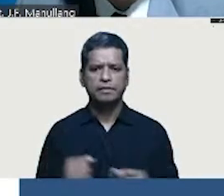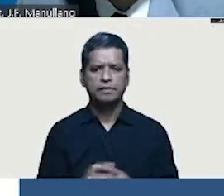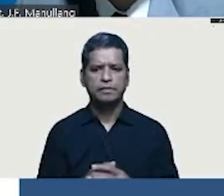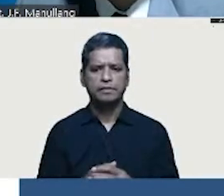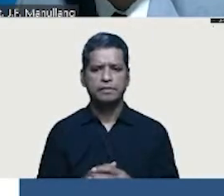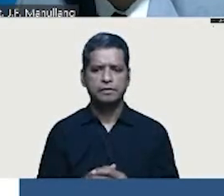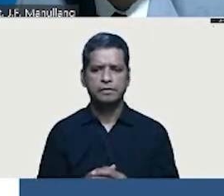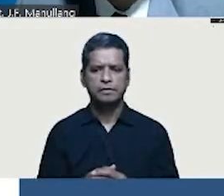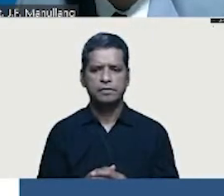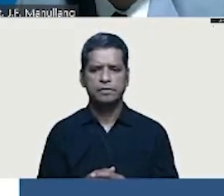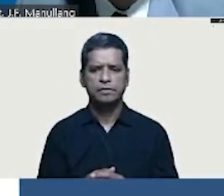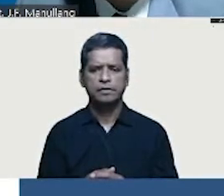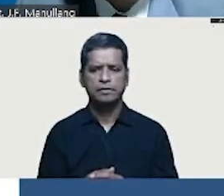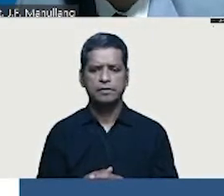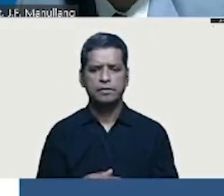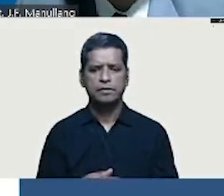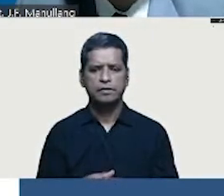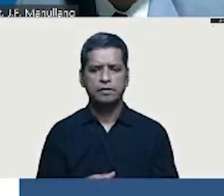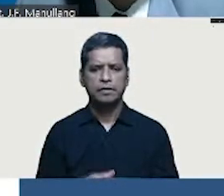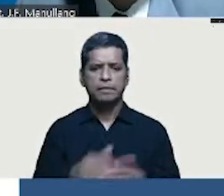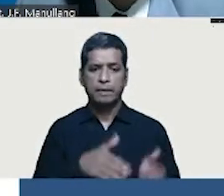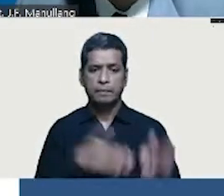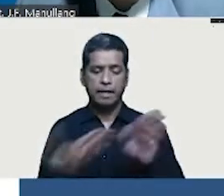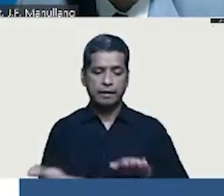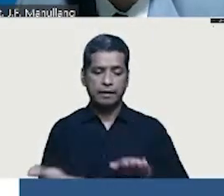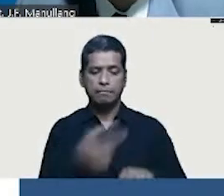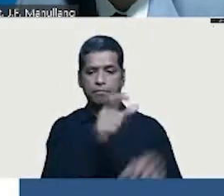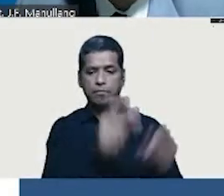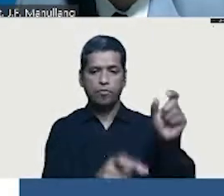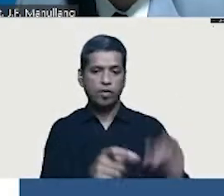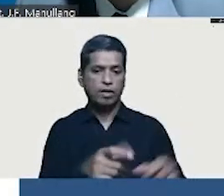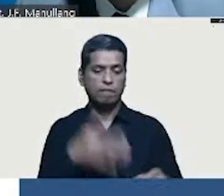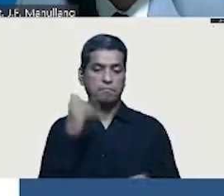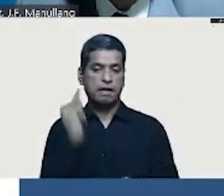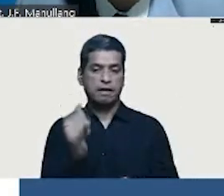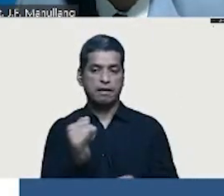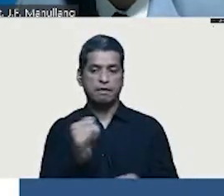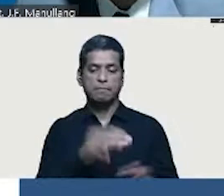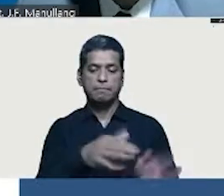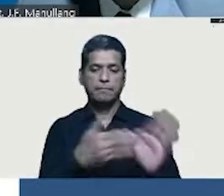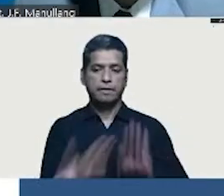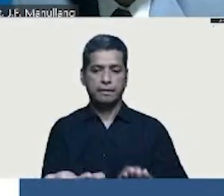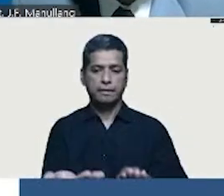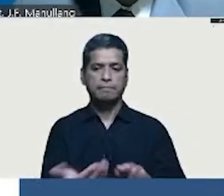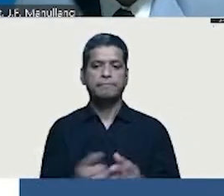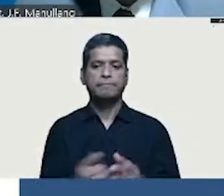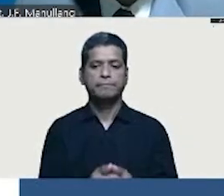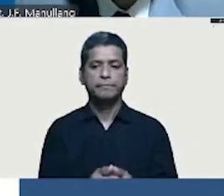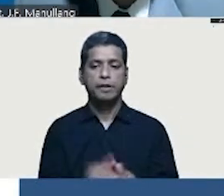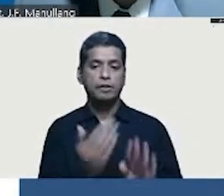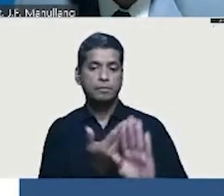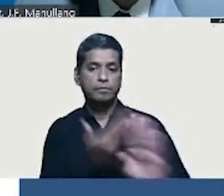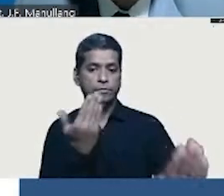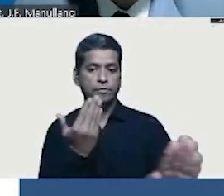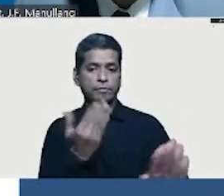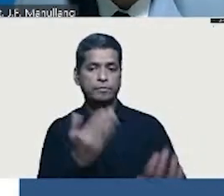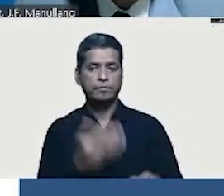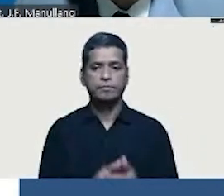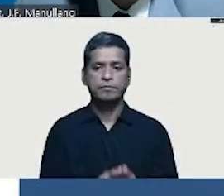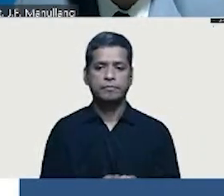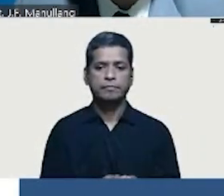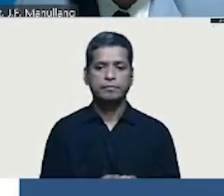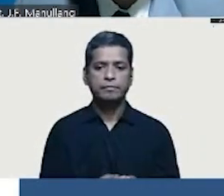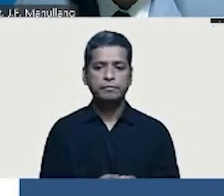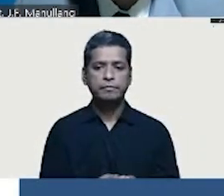kehidupan berarti menerima kematian tetapi sebelum mati menurut ayat pilih